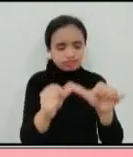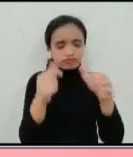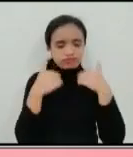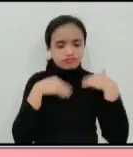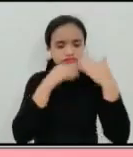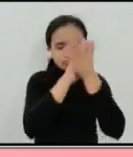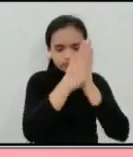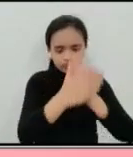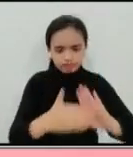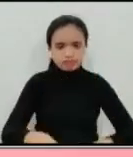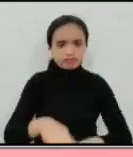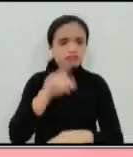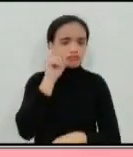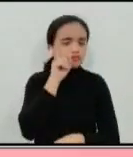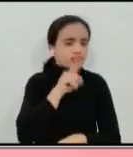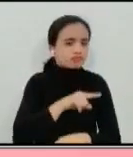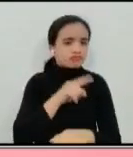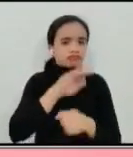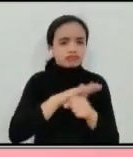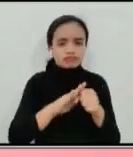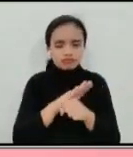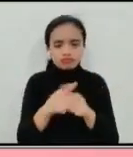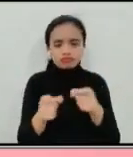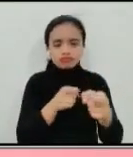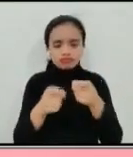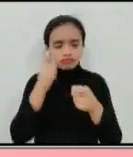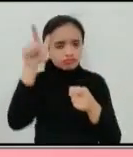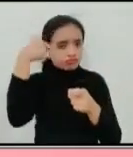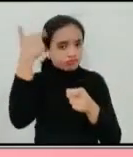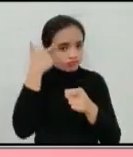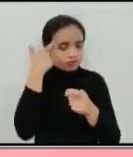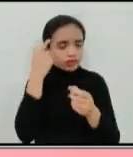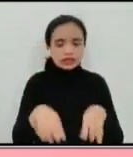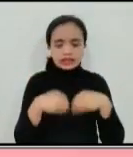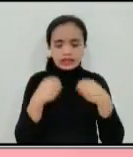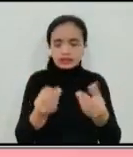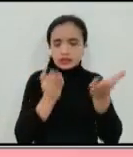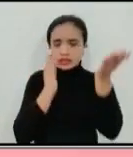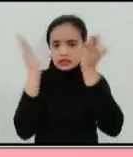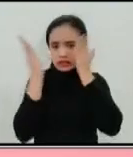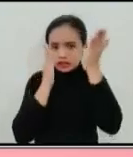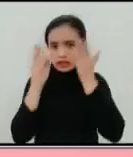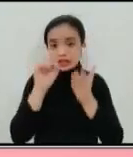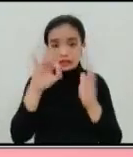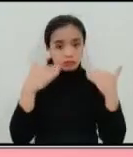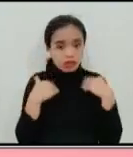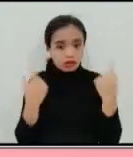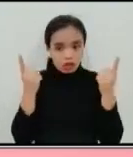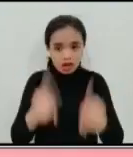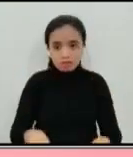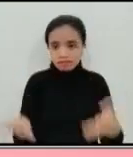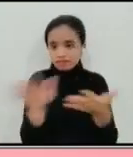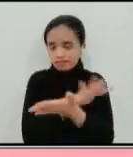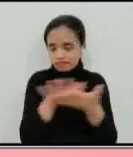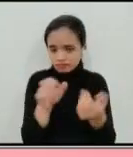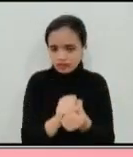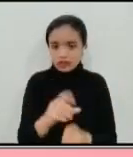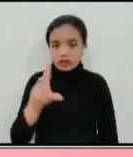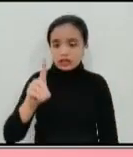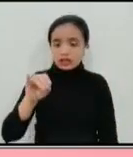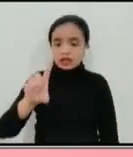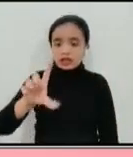local governance, and providing services in times of disaster. The DILG is the